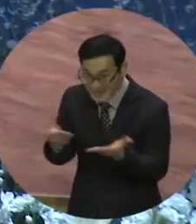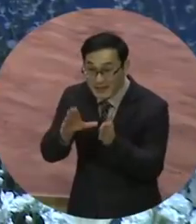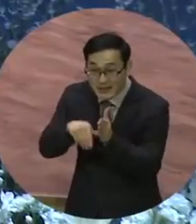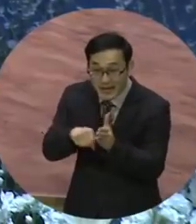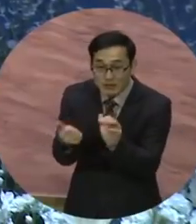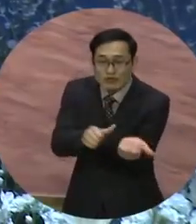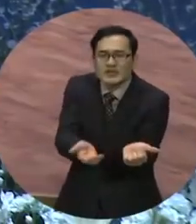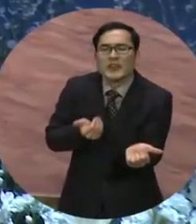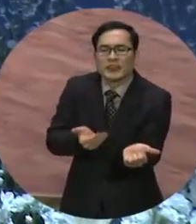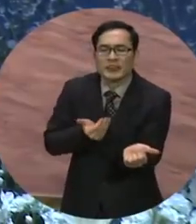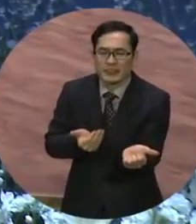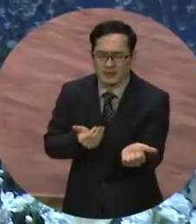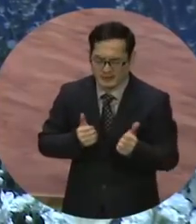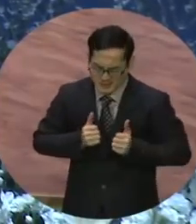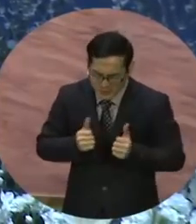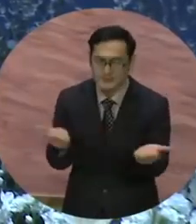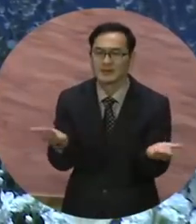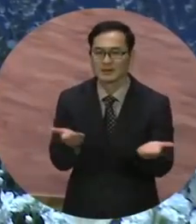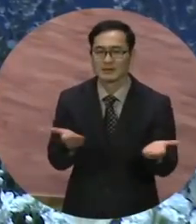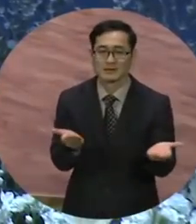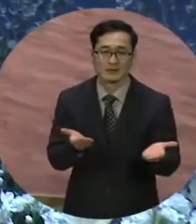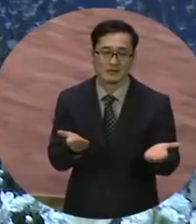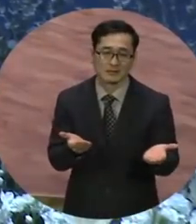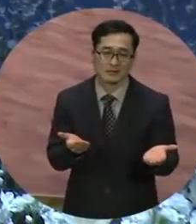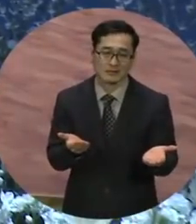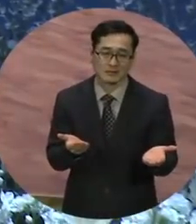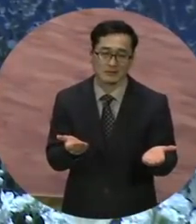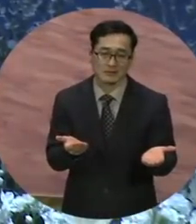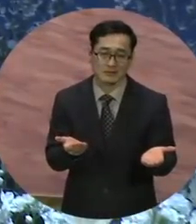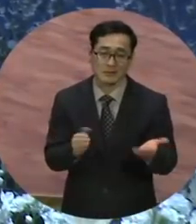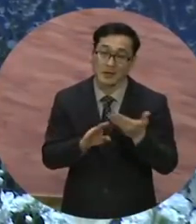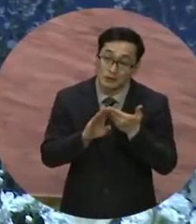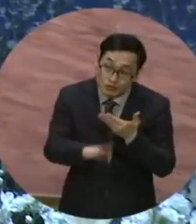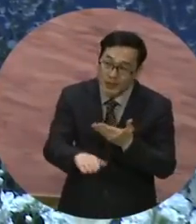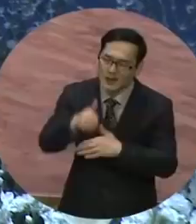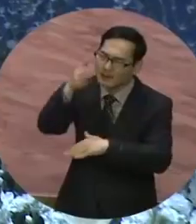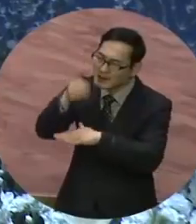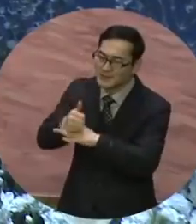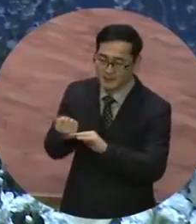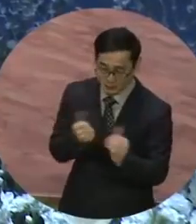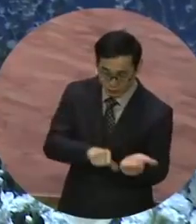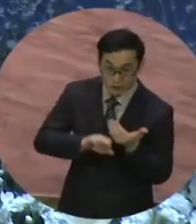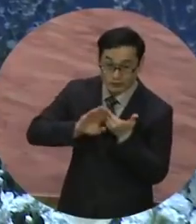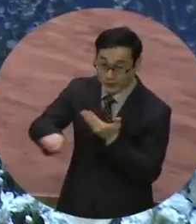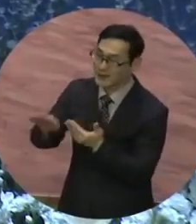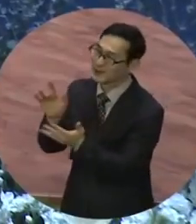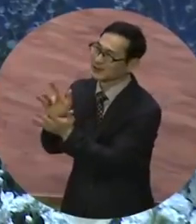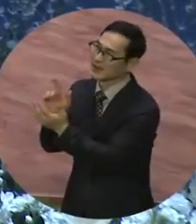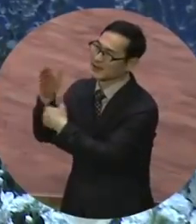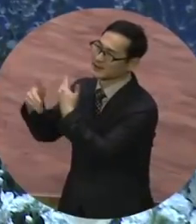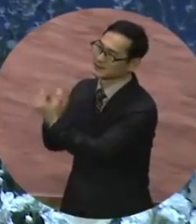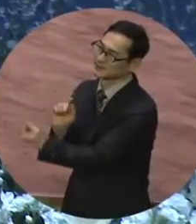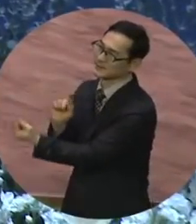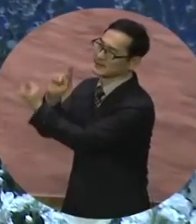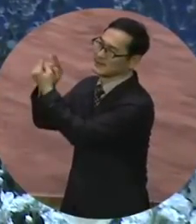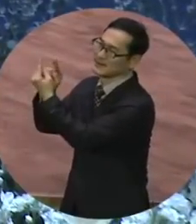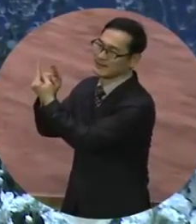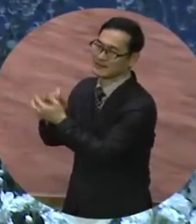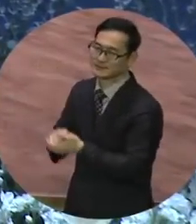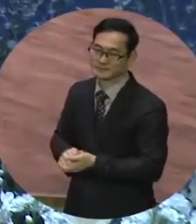각자가 다 그렇게 하나님 앞에 이제 결산하는 날이 오게 되었습니다. 착하고 충성된